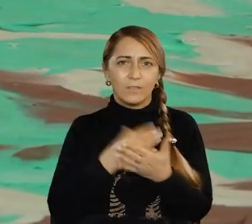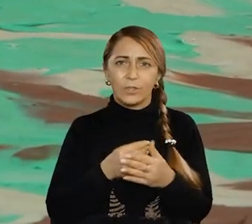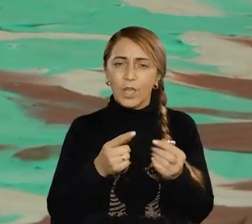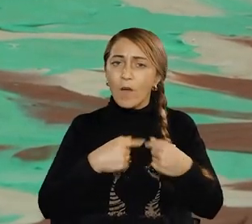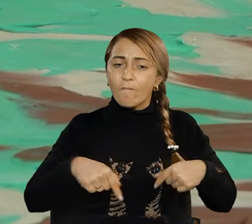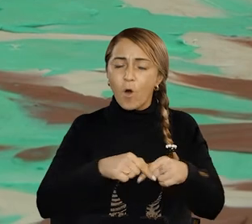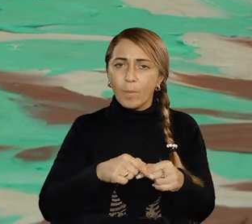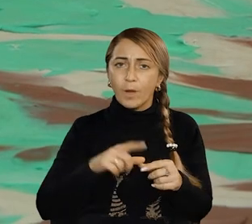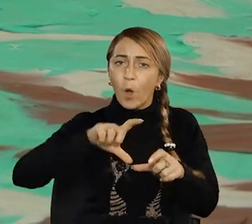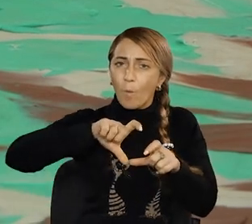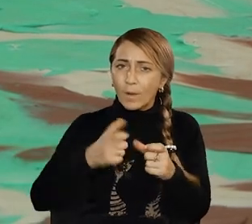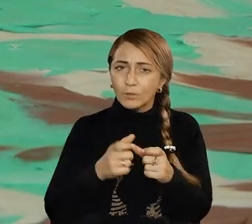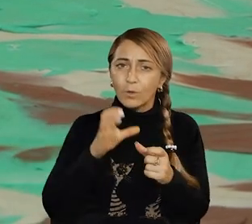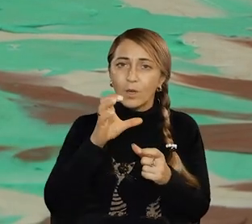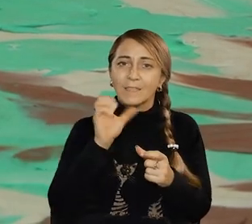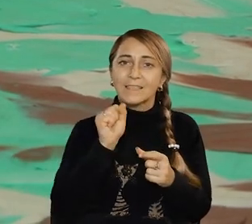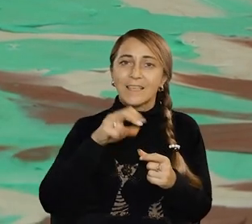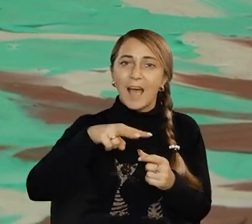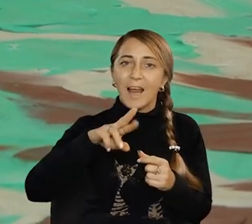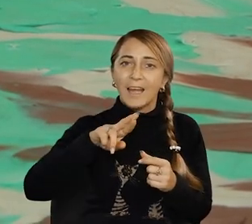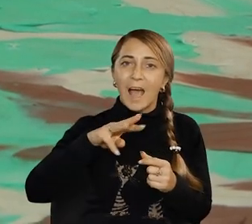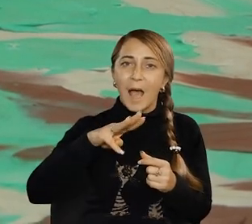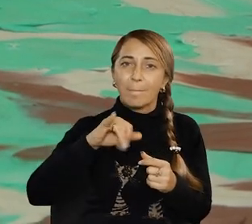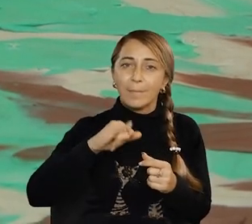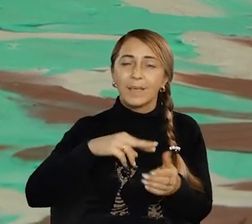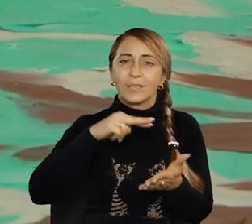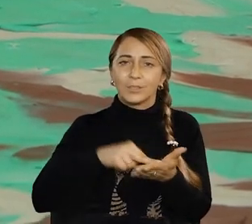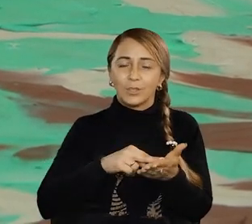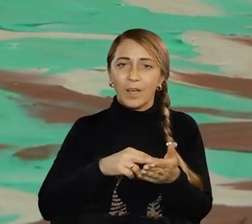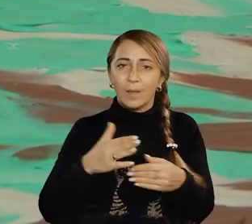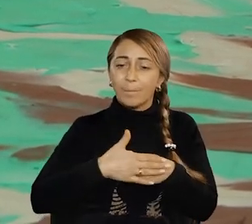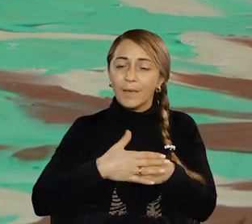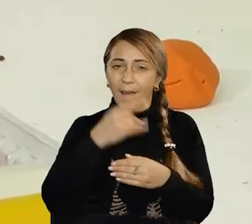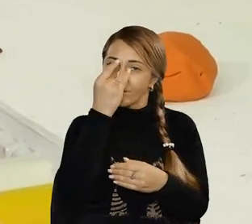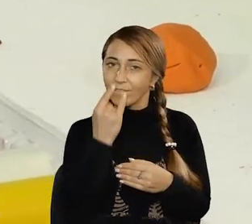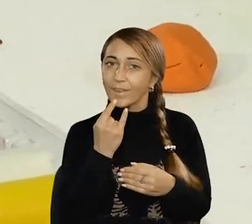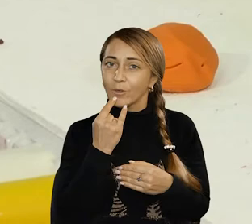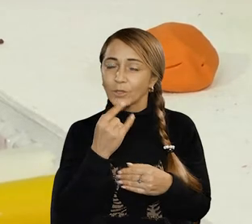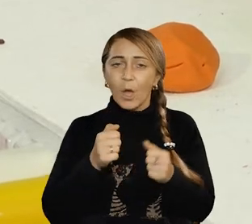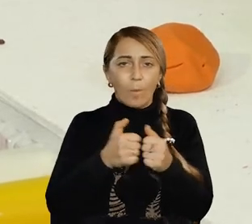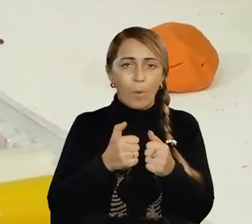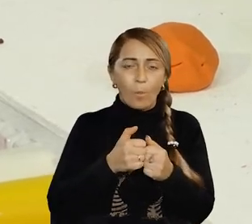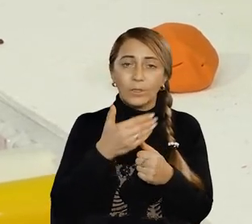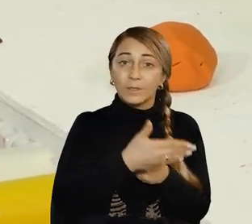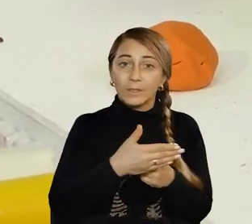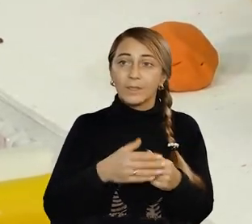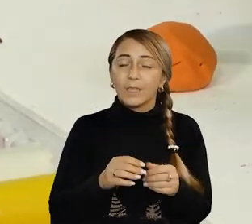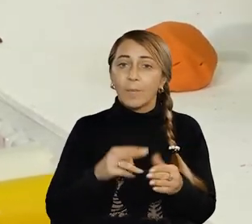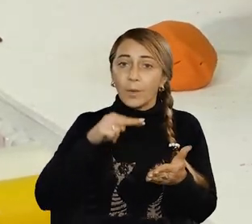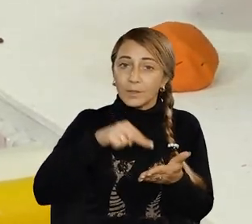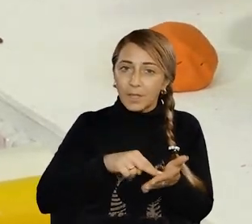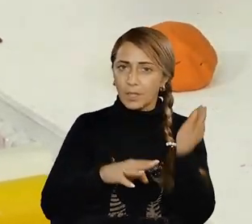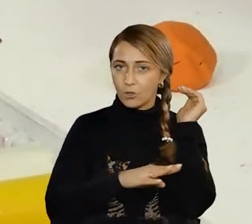формою шматочки ковбаси салямі, стояли по колу біля вікон. Поруч із ними